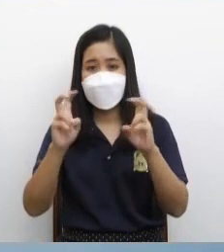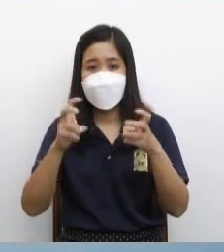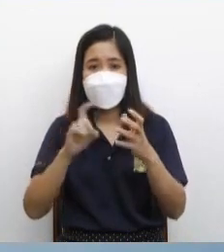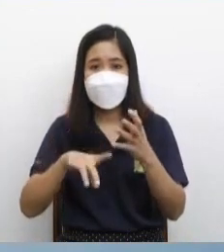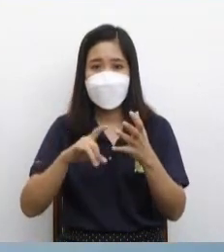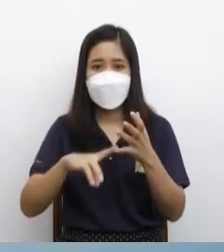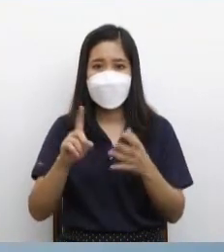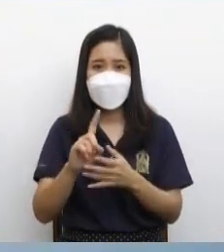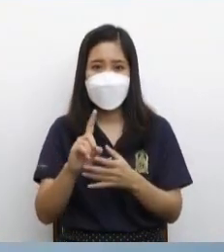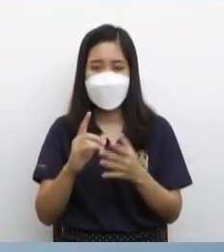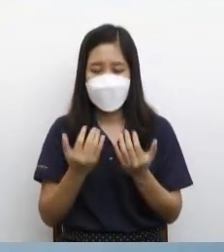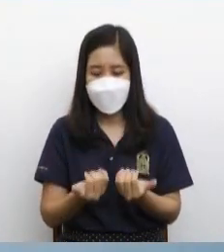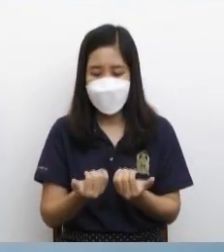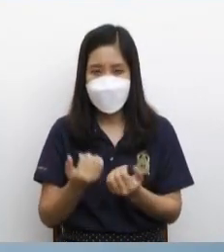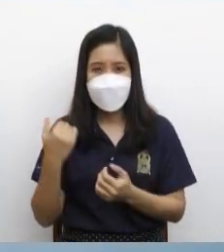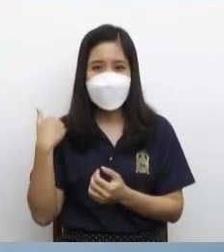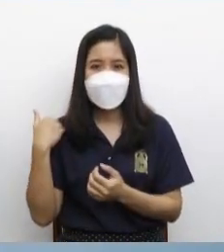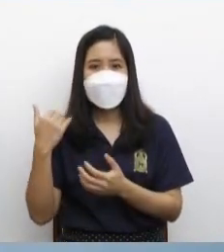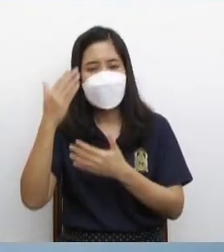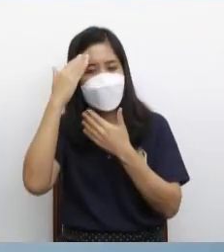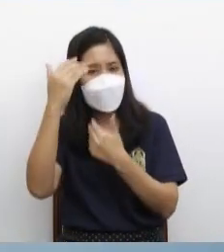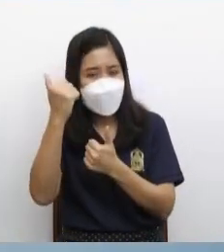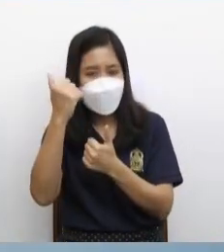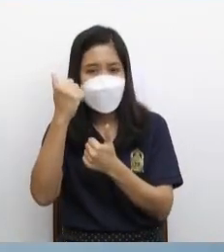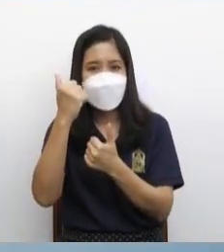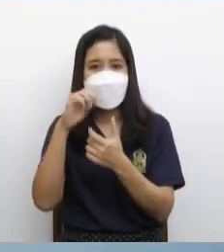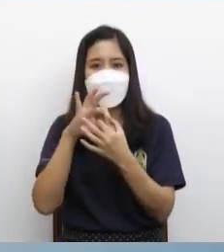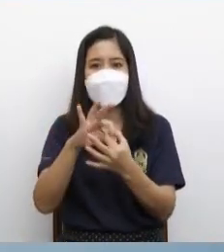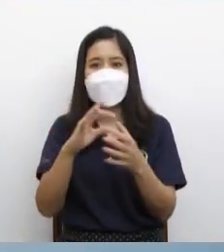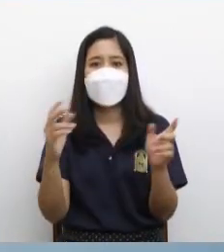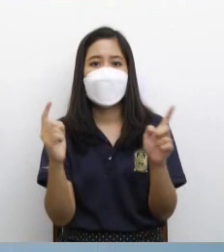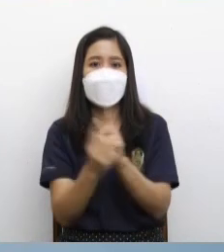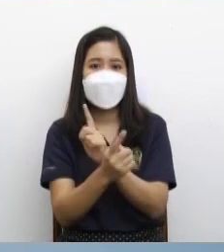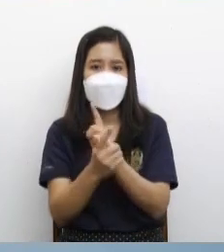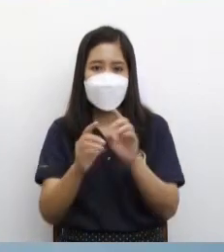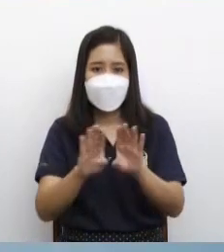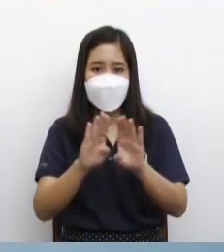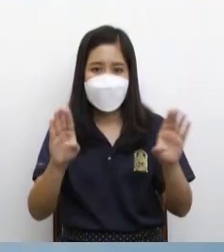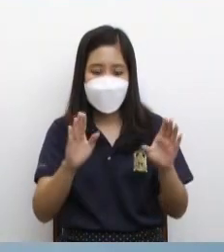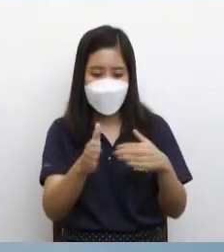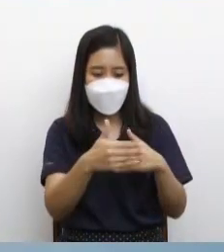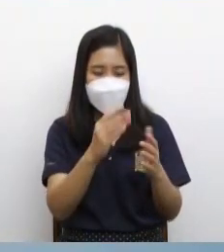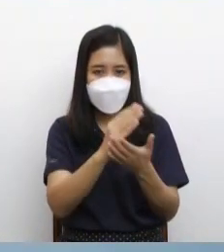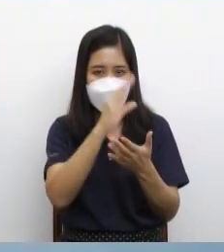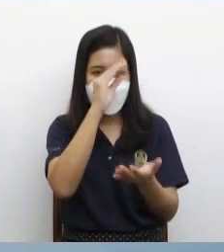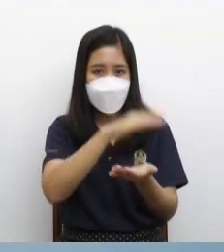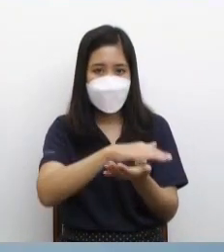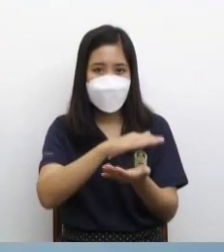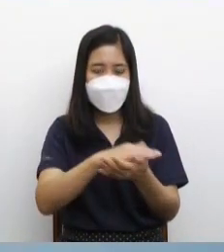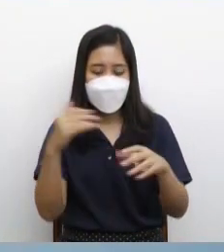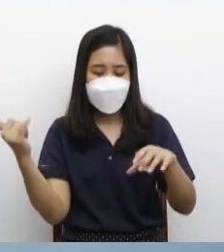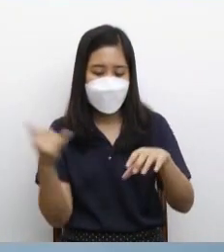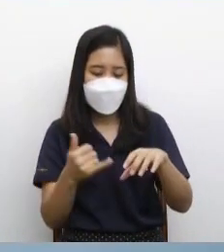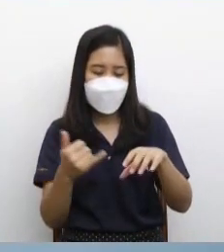มีช่วงนี้มีความสนใจจากสังคมในเรื่องของเปิดการเรียน onSightของพวกเราก็มี